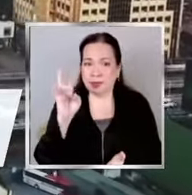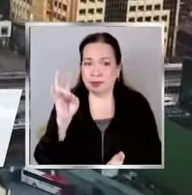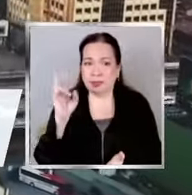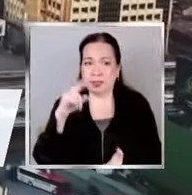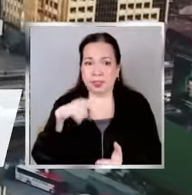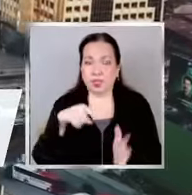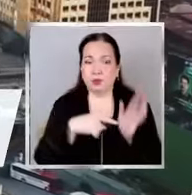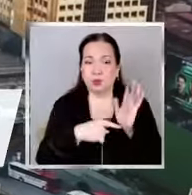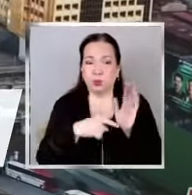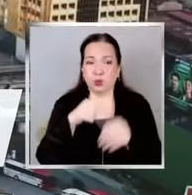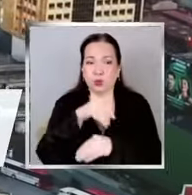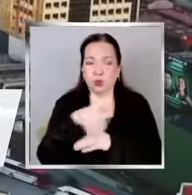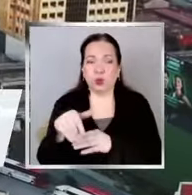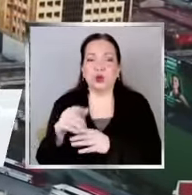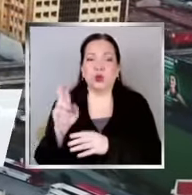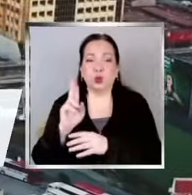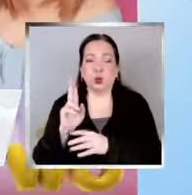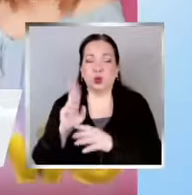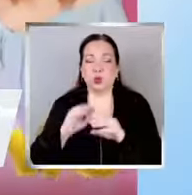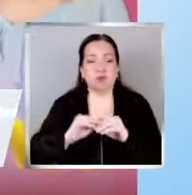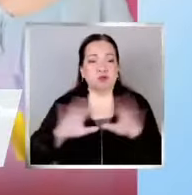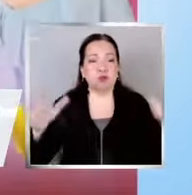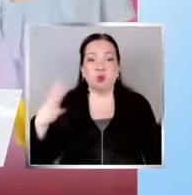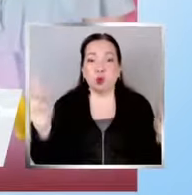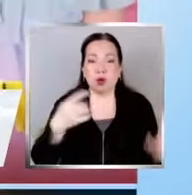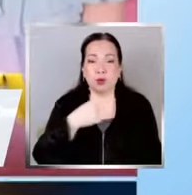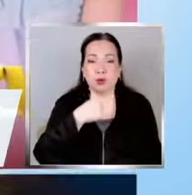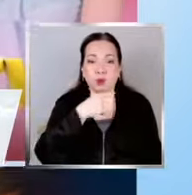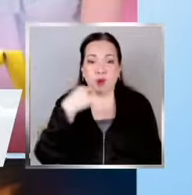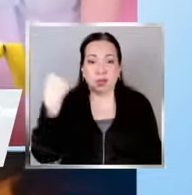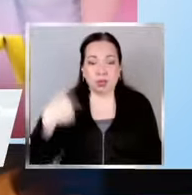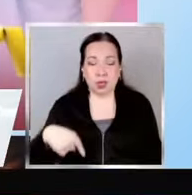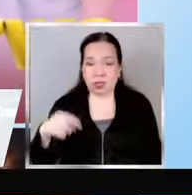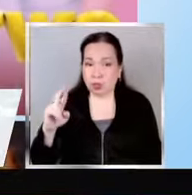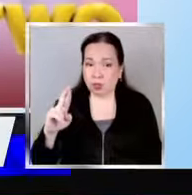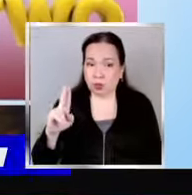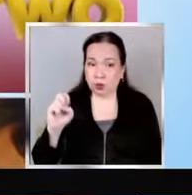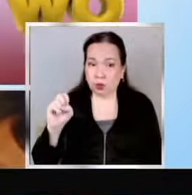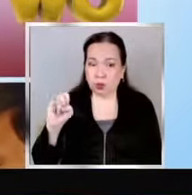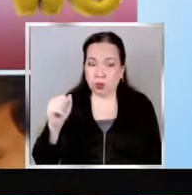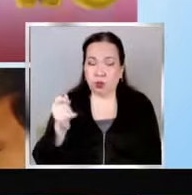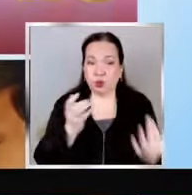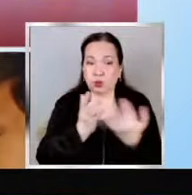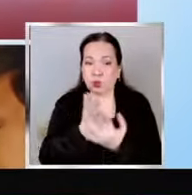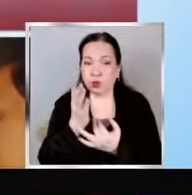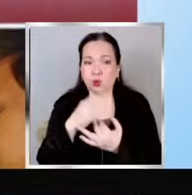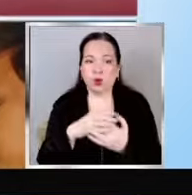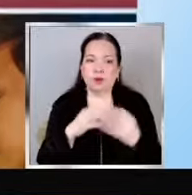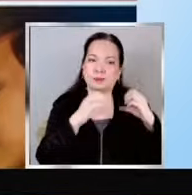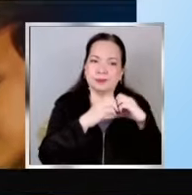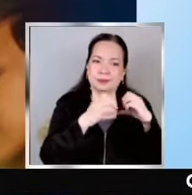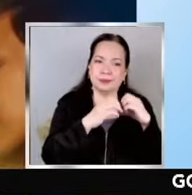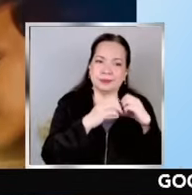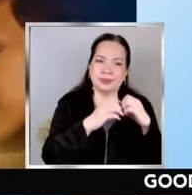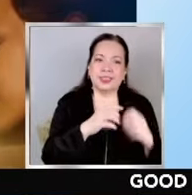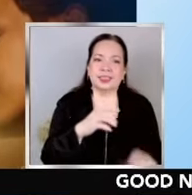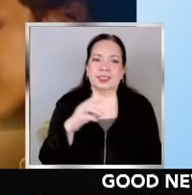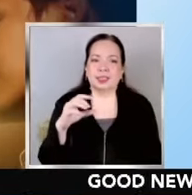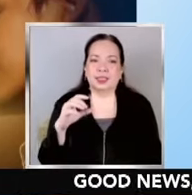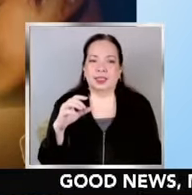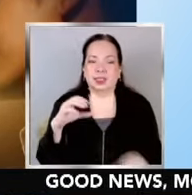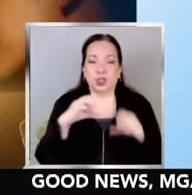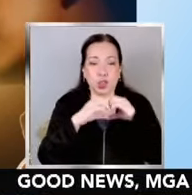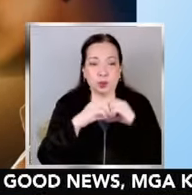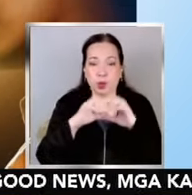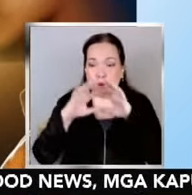ang ipapalabas sa Russia. Sa pamamagitan ng content distribution arm ng Kapuso Network na GMA Worldwide,